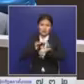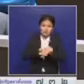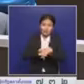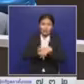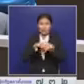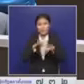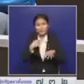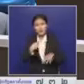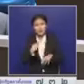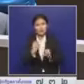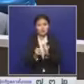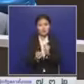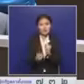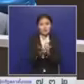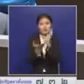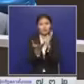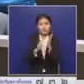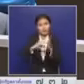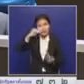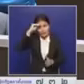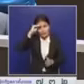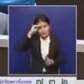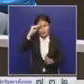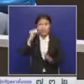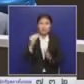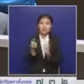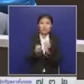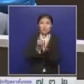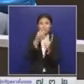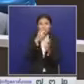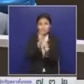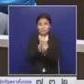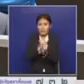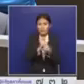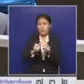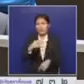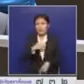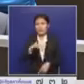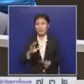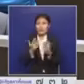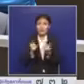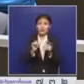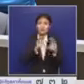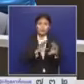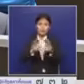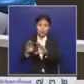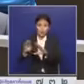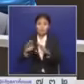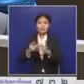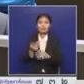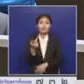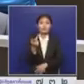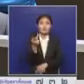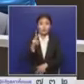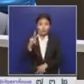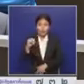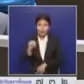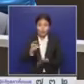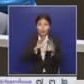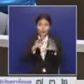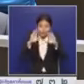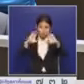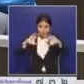สิ่งที่สำคัญที่สุดครับวันนี้ฝากท่านนายกรัฐมนตรีคณะรัฐมนตรีประเทศไทยของเรานะครับถึงจุดนึง